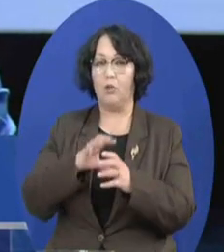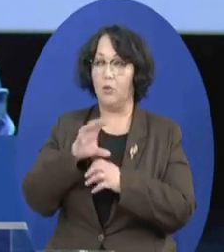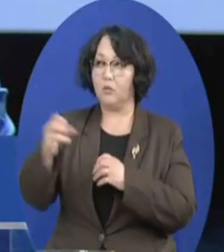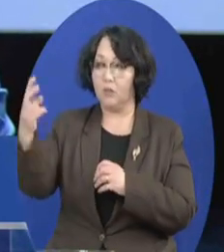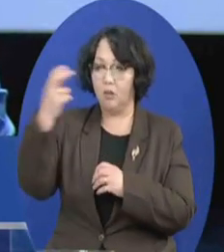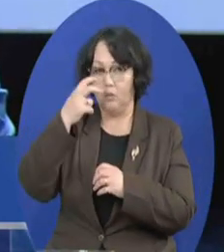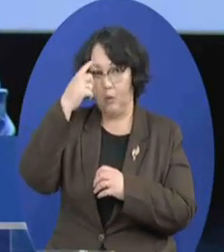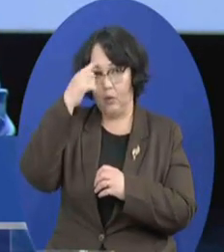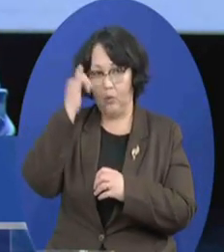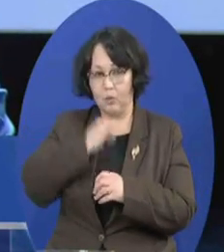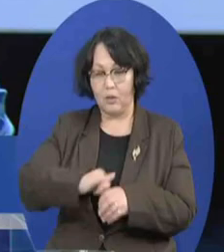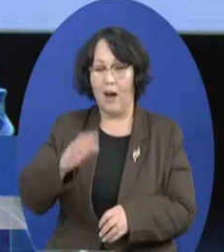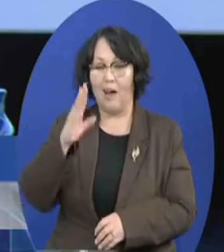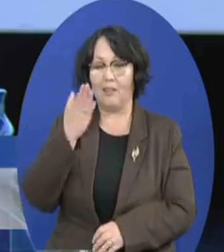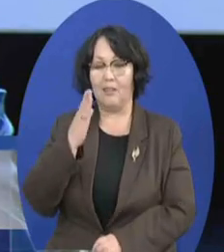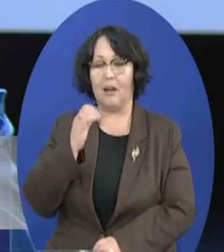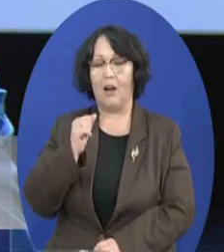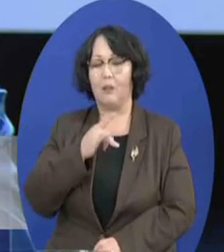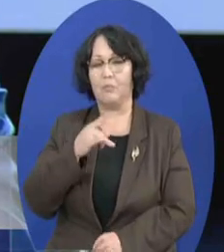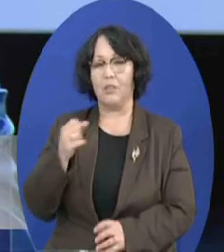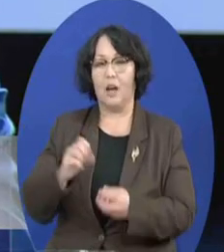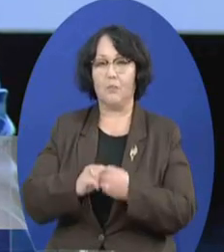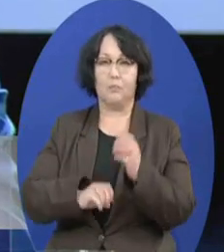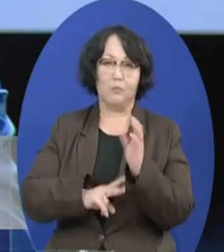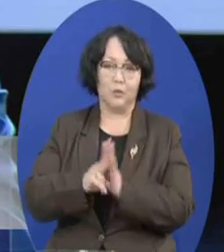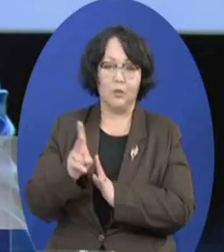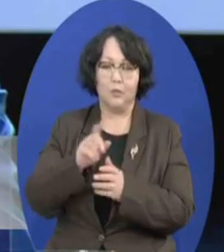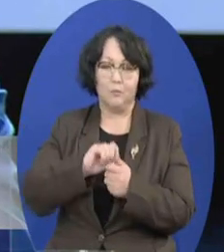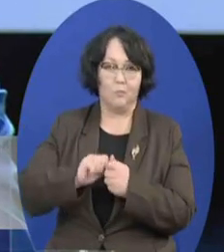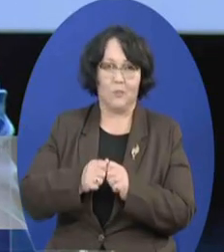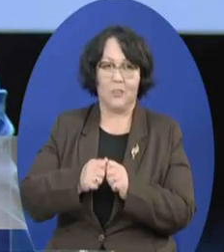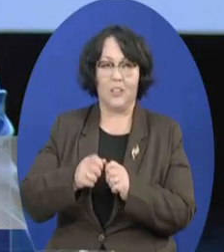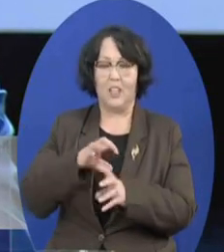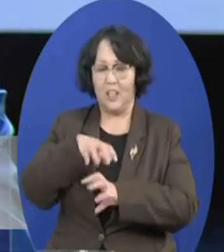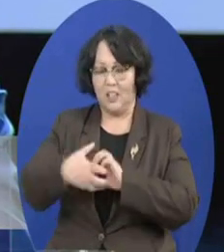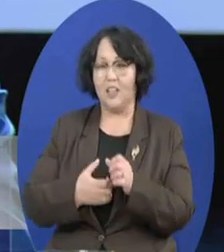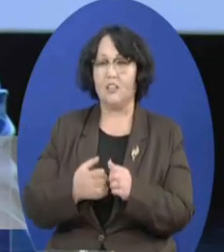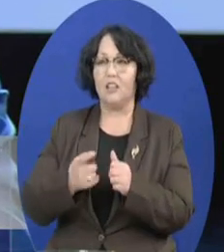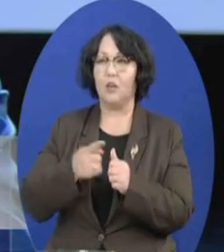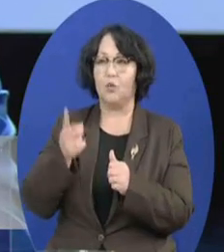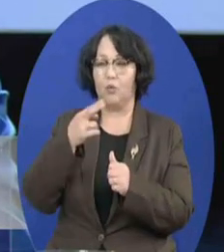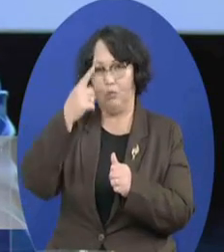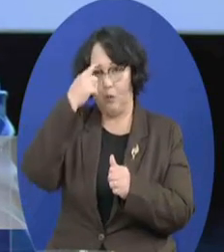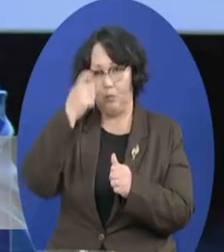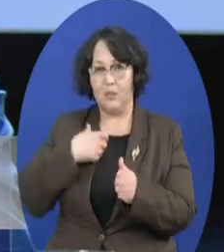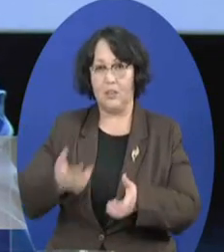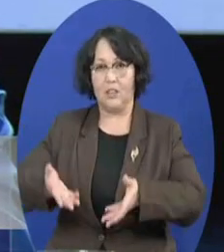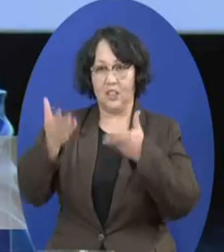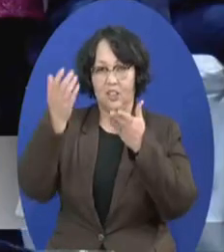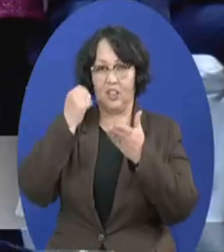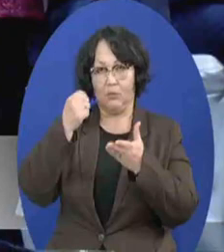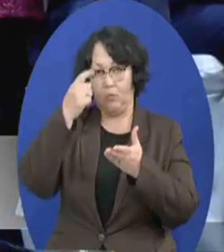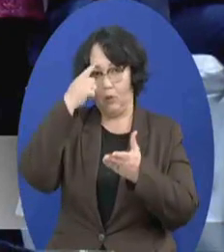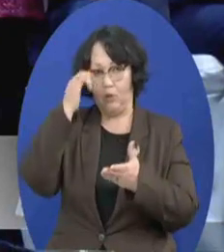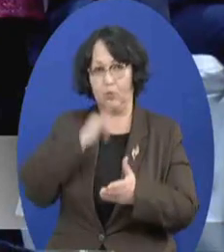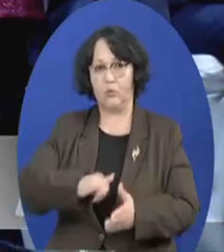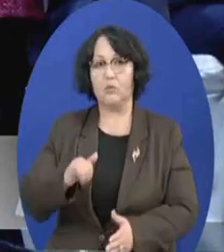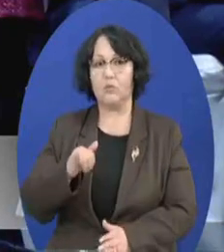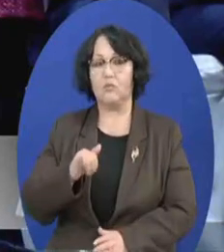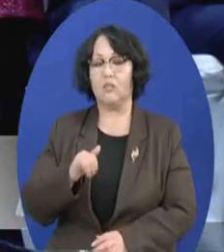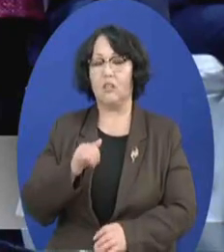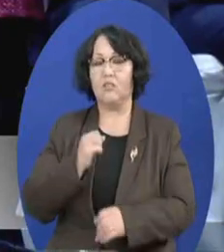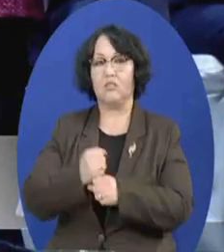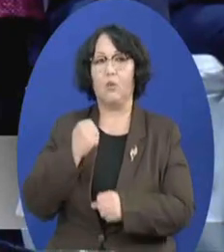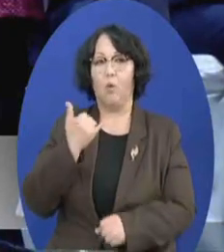бүхэж дэлхийд дахинд Монгол орныхоо нэр хүндийг өргөх бат итгэл чин зоригтой хүн бол Ухнаагийн хөрөлсөх хүн юм аа.